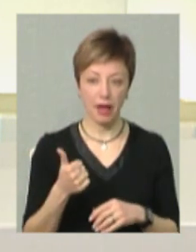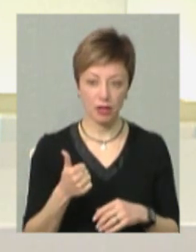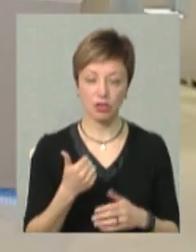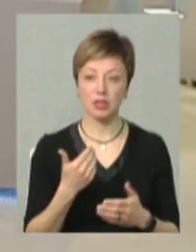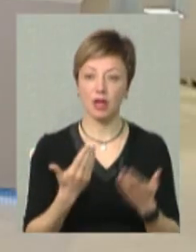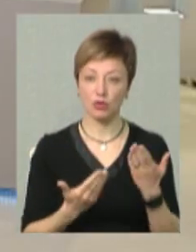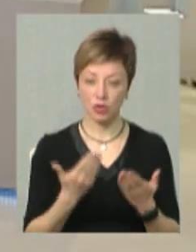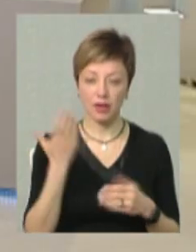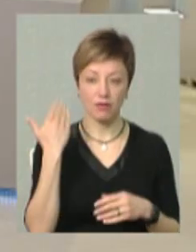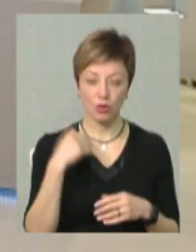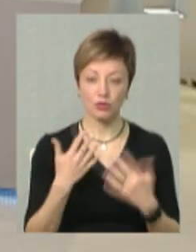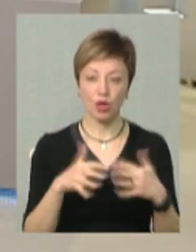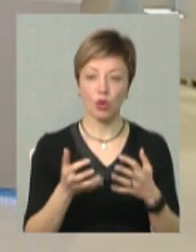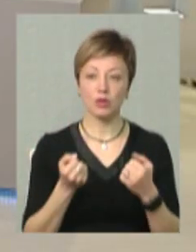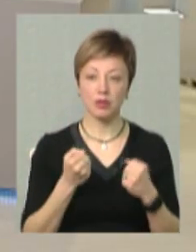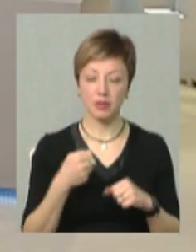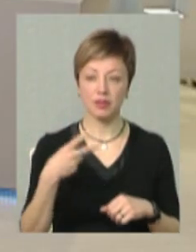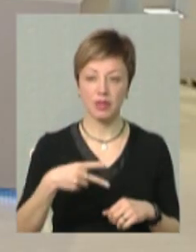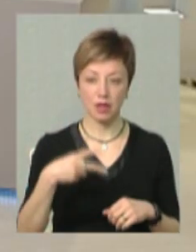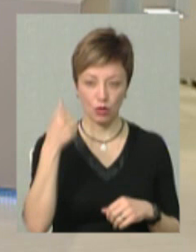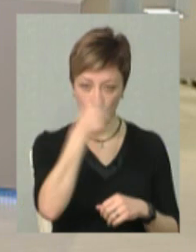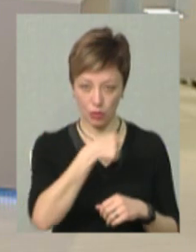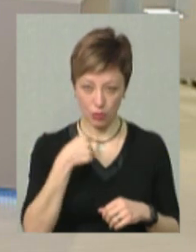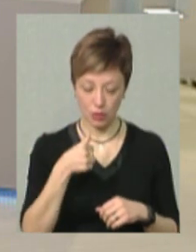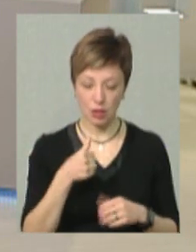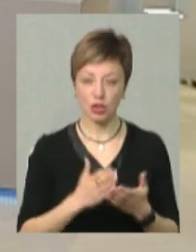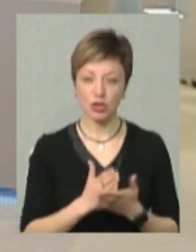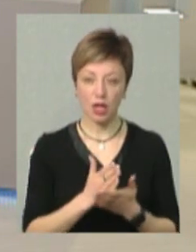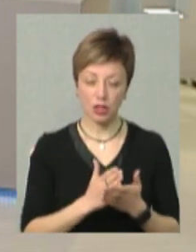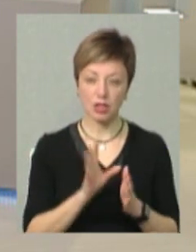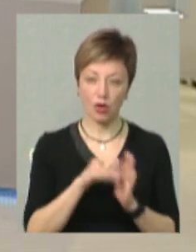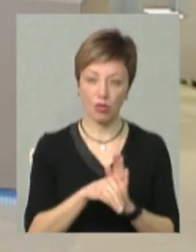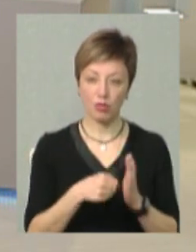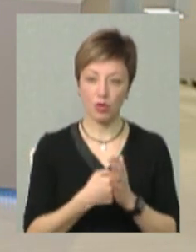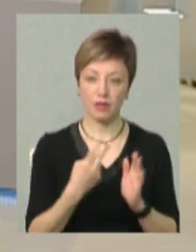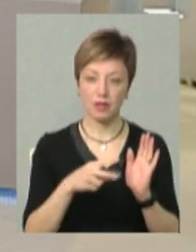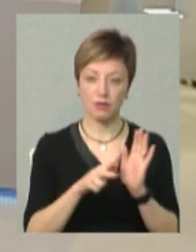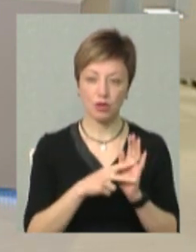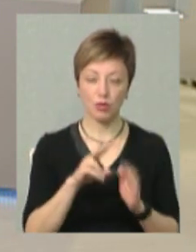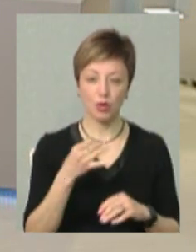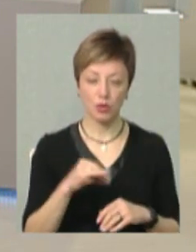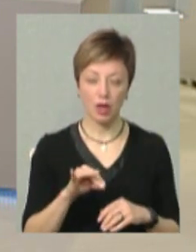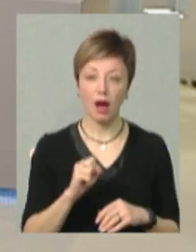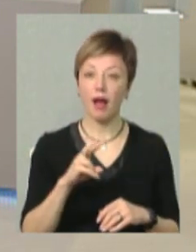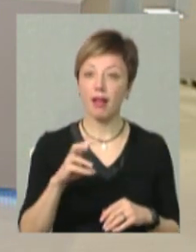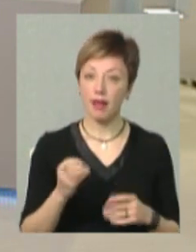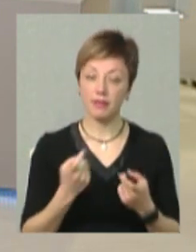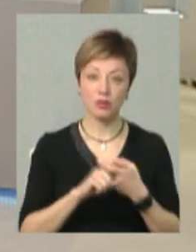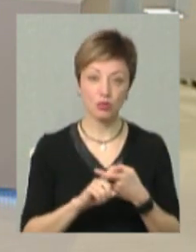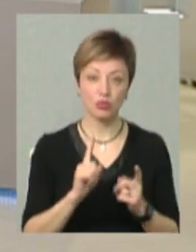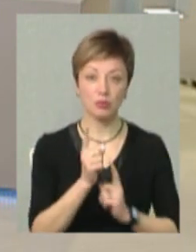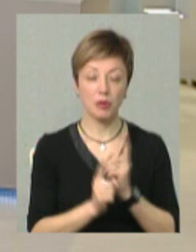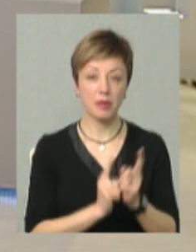якщо вони на пенсії давно, вони вже отримали були в 2020 році. Так. Стаж в них зарахований по 28 лютого. Але в зв'язку з тим,